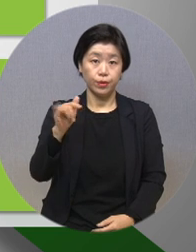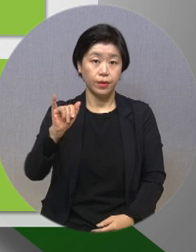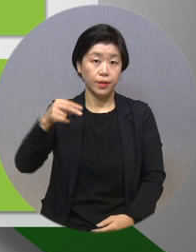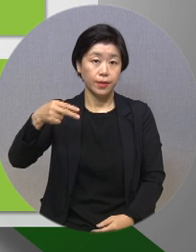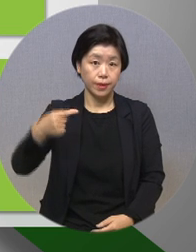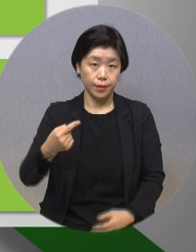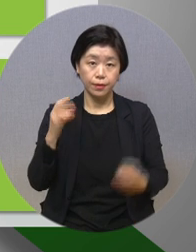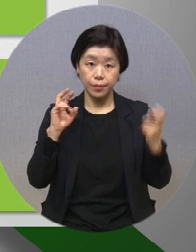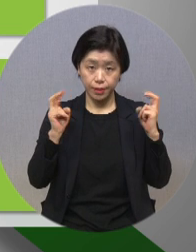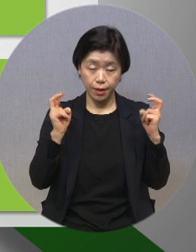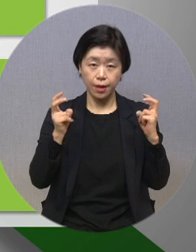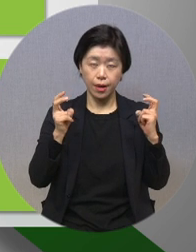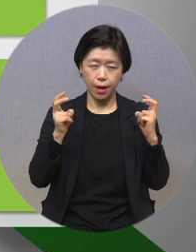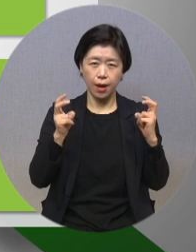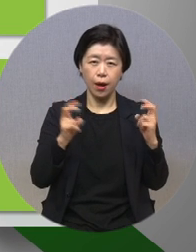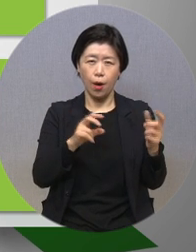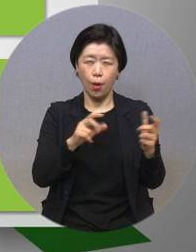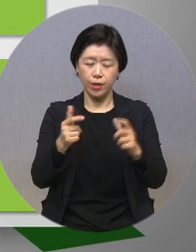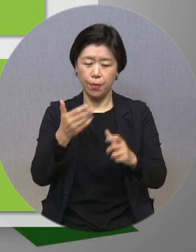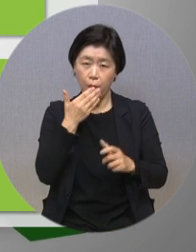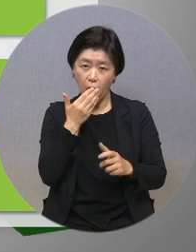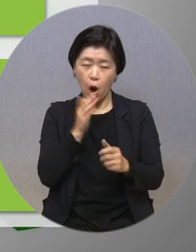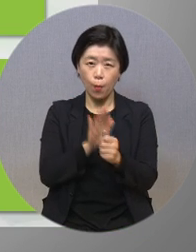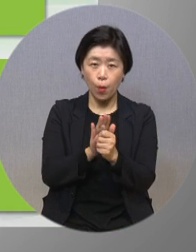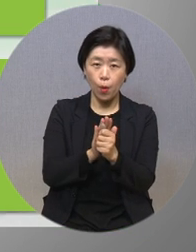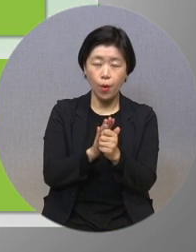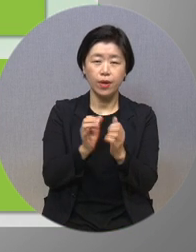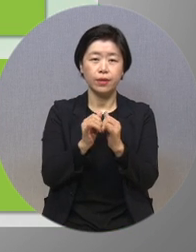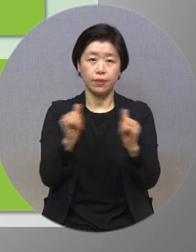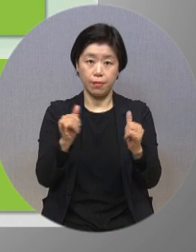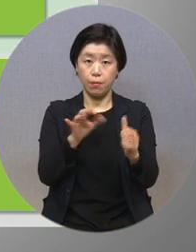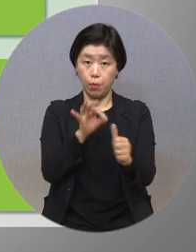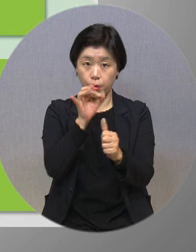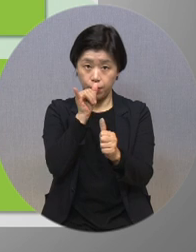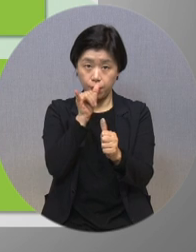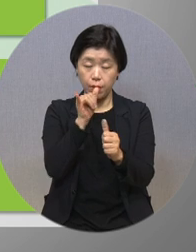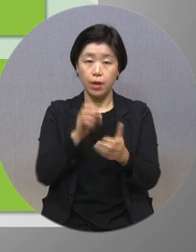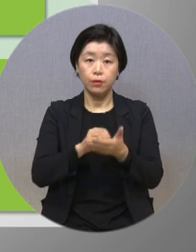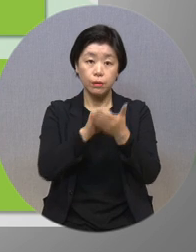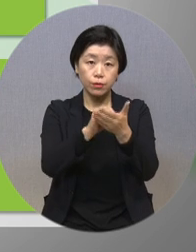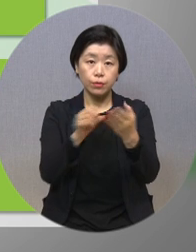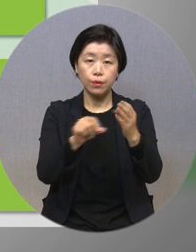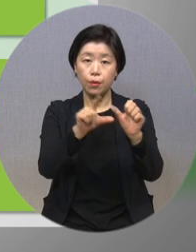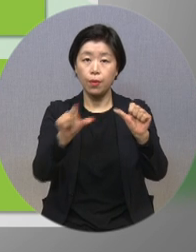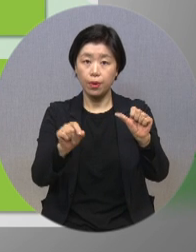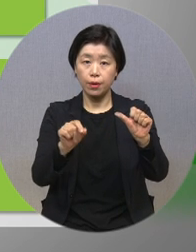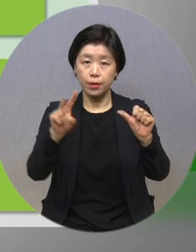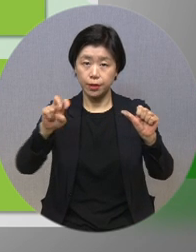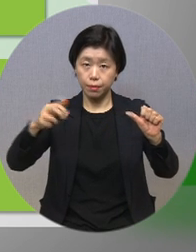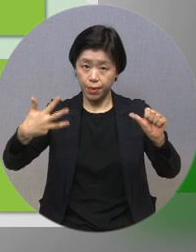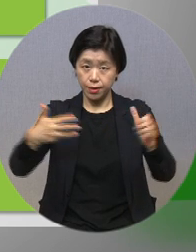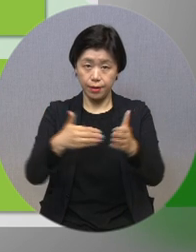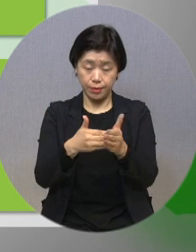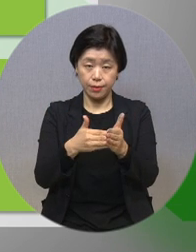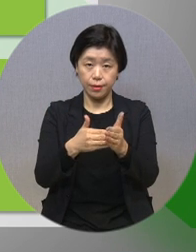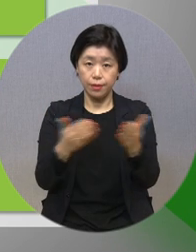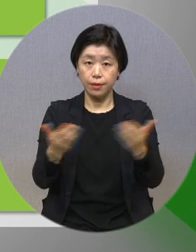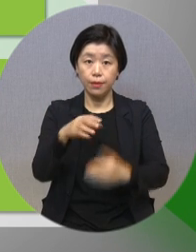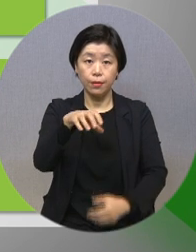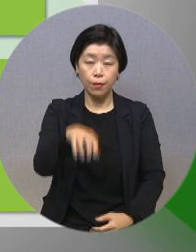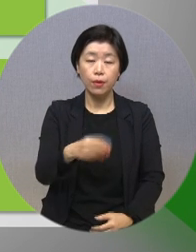주식회사 후니드에서 단체 급식 보조원을 모집합니다. 접수 마감일은 5월 28일까지며